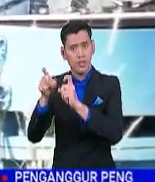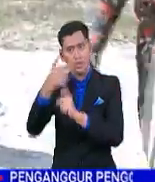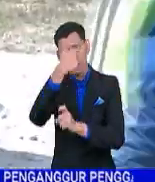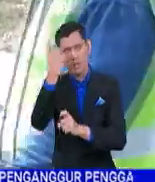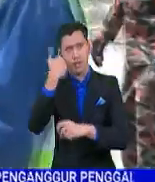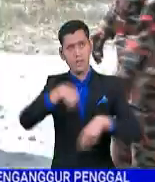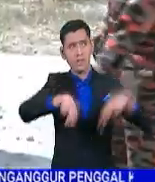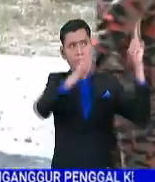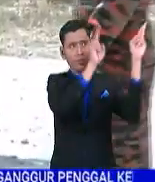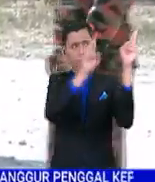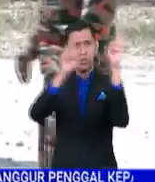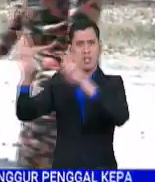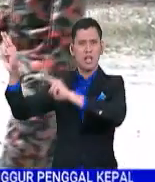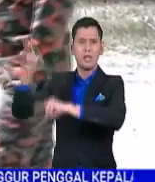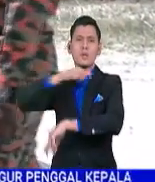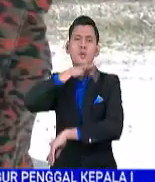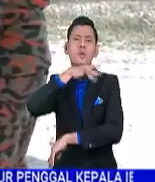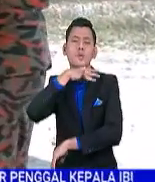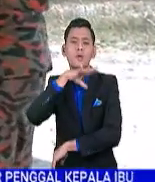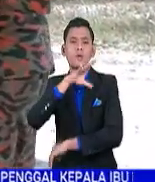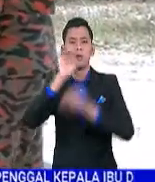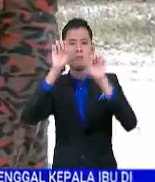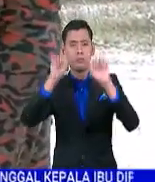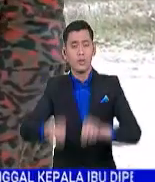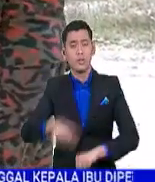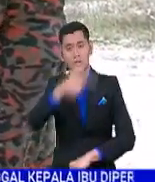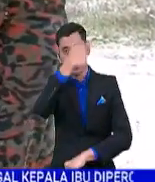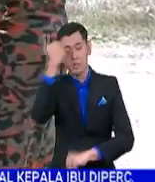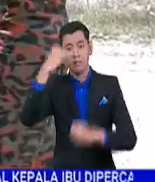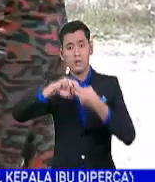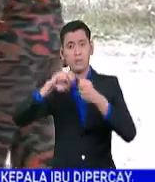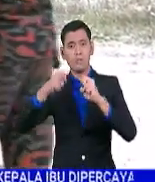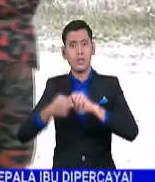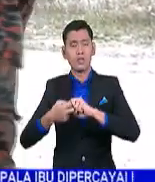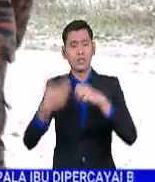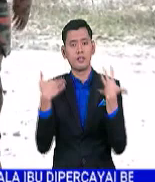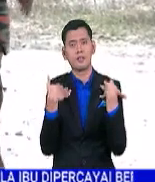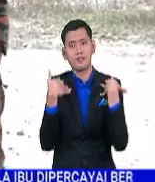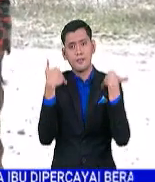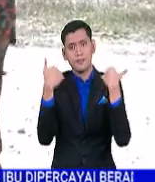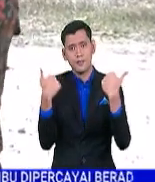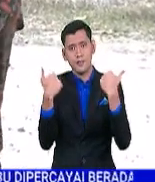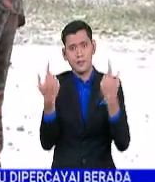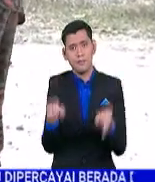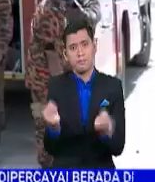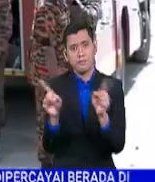Berikutan, udara persekitaran telah tercemar dan boleh menyebabkan masalah kesihatan.